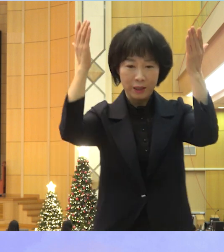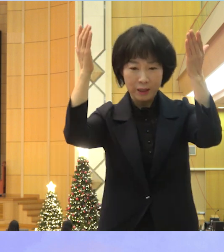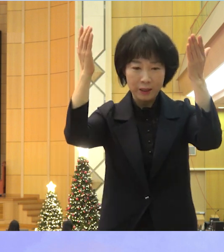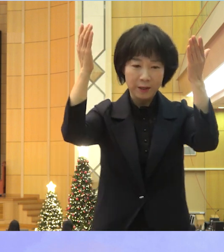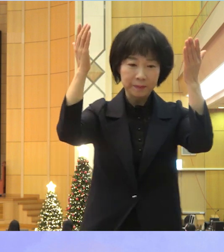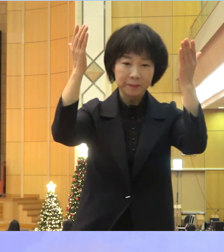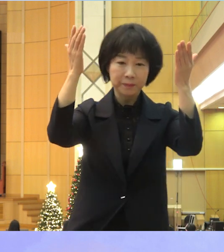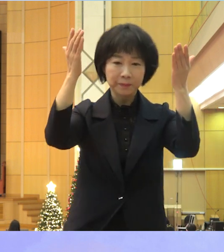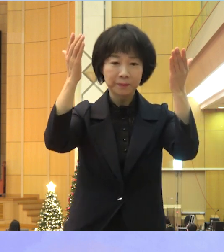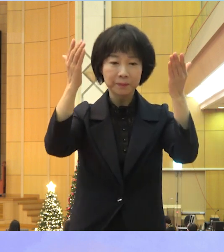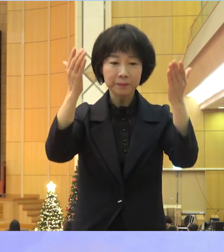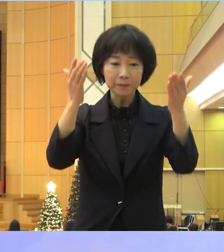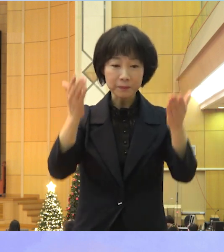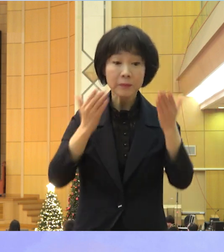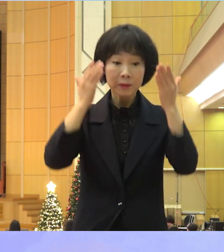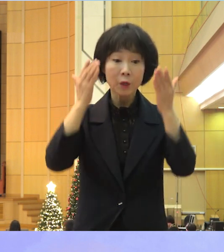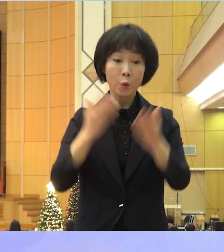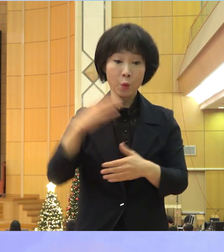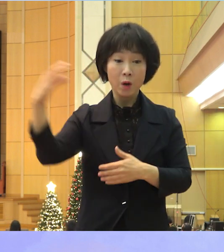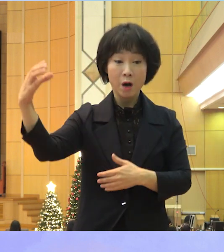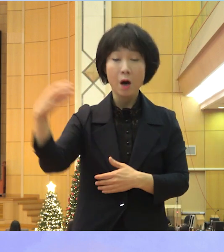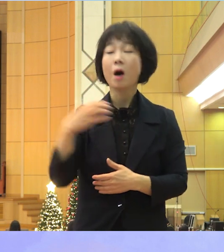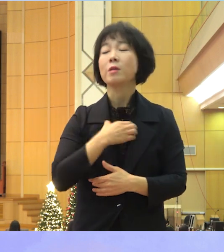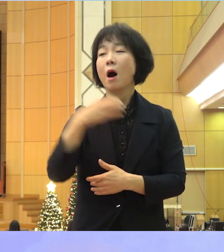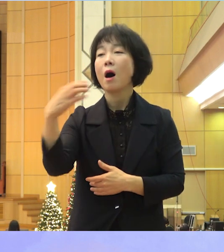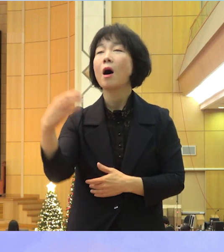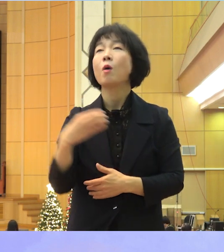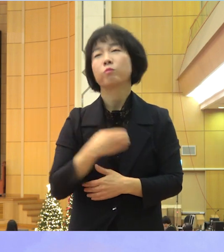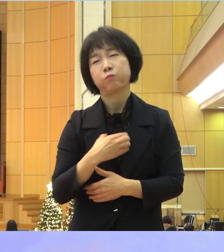찬양합니다. 사나운 풍랑일 때